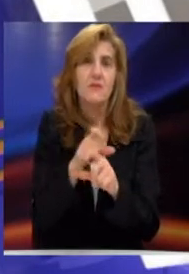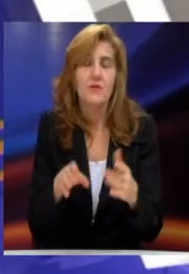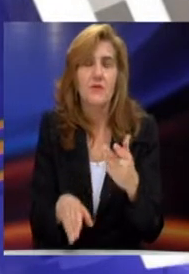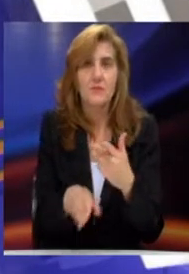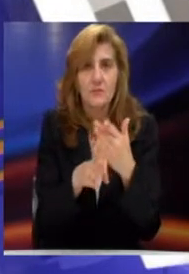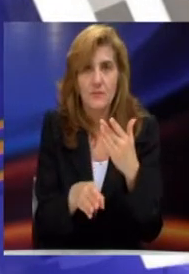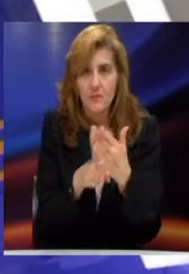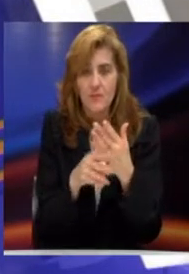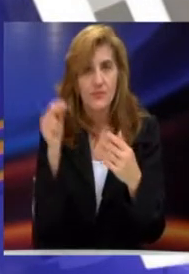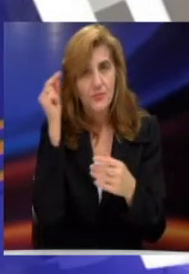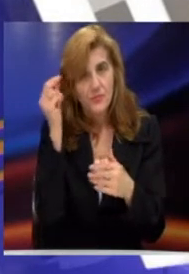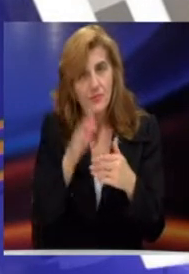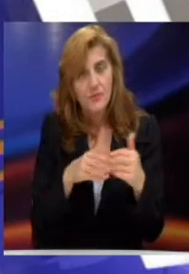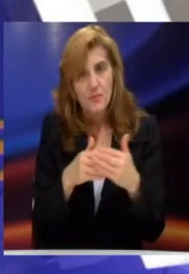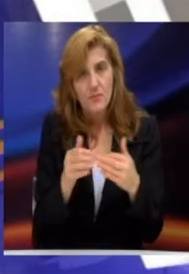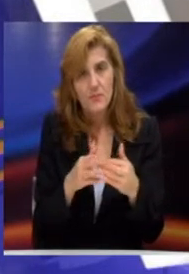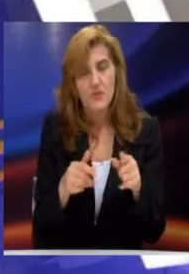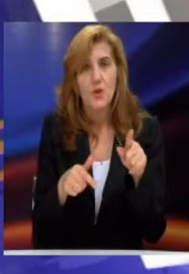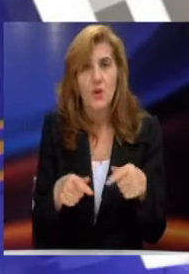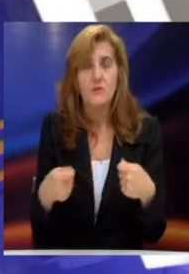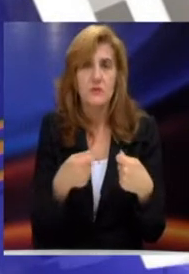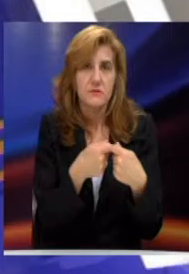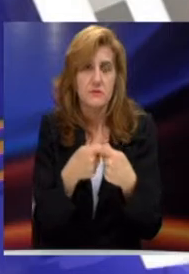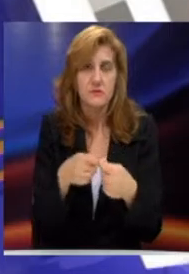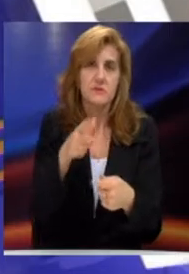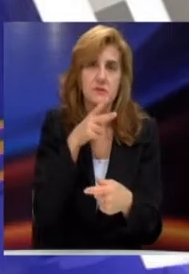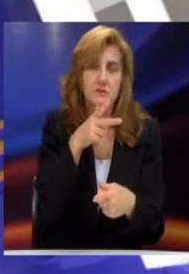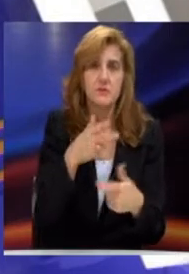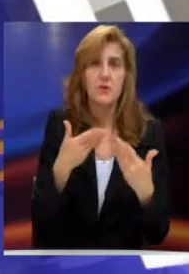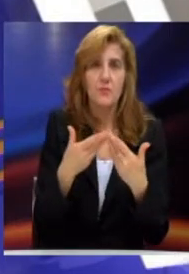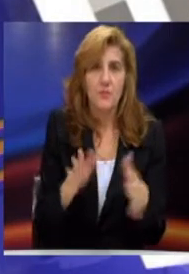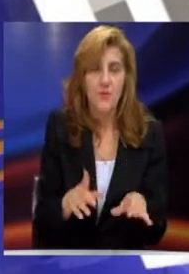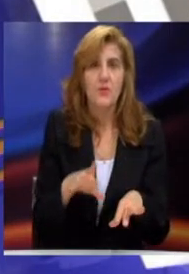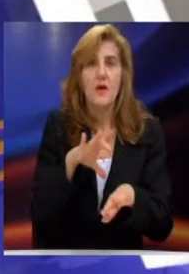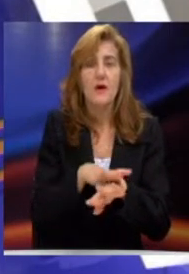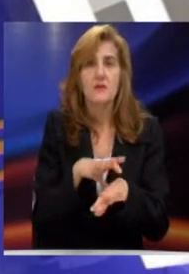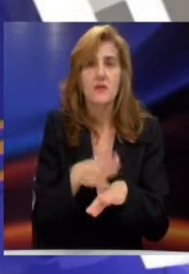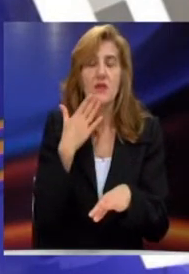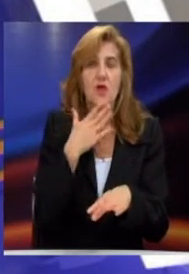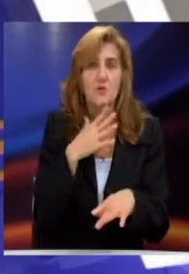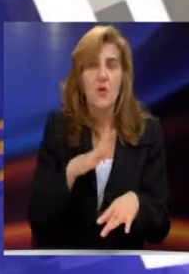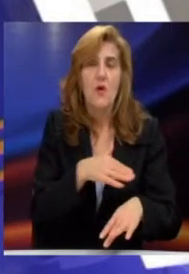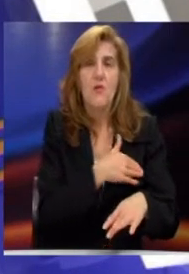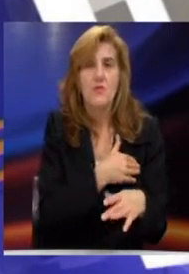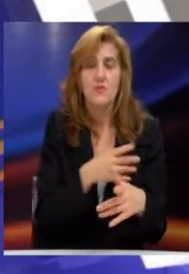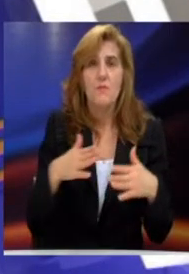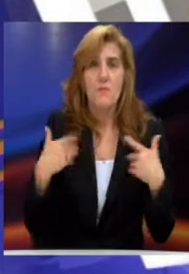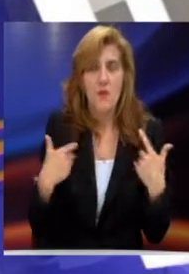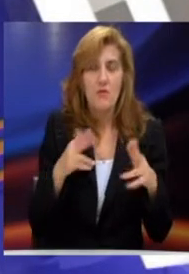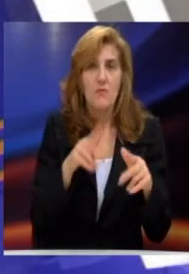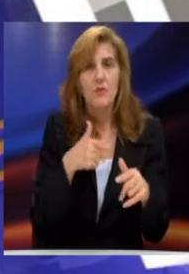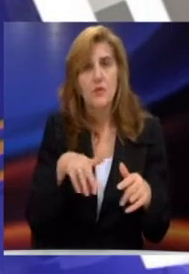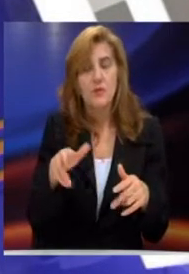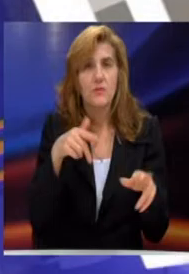realizaciji praktične nastave. Ovo udruženje građana danas je ozvaničilo dugogodišnju saradnju sa srednjom medicinskom školom potpisivanjem ugovora